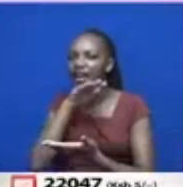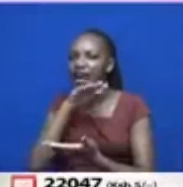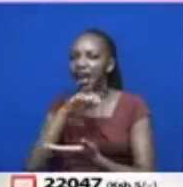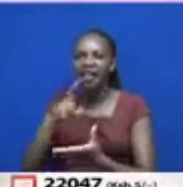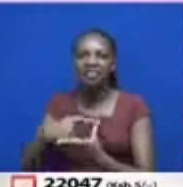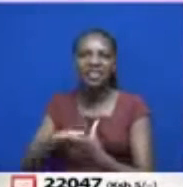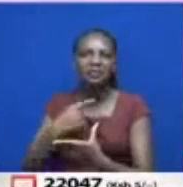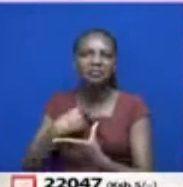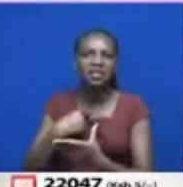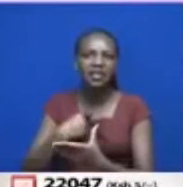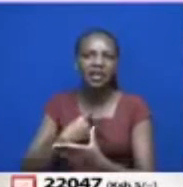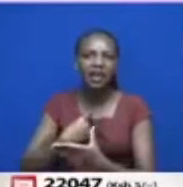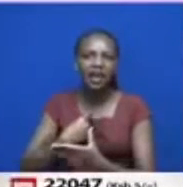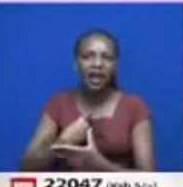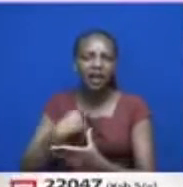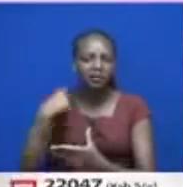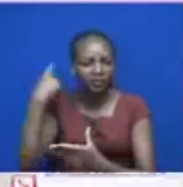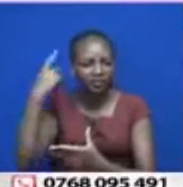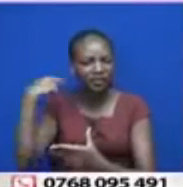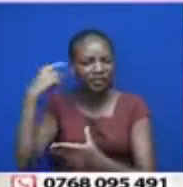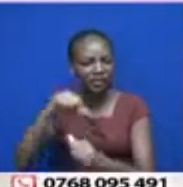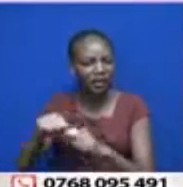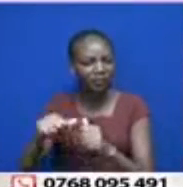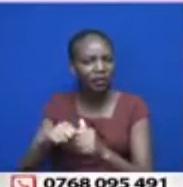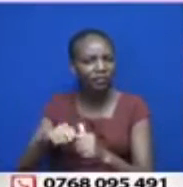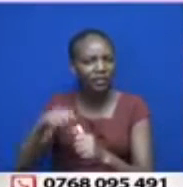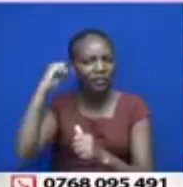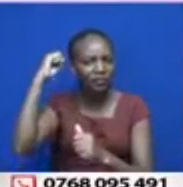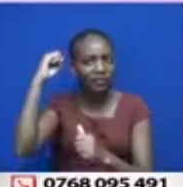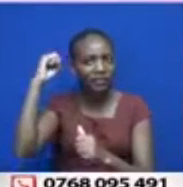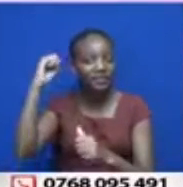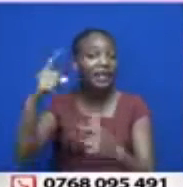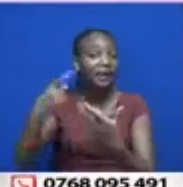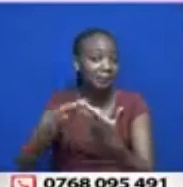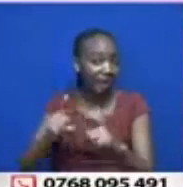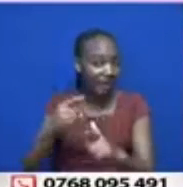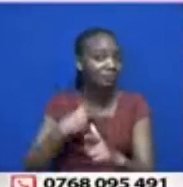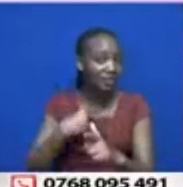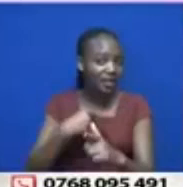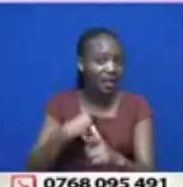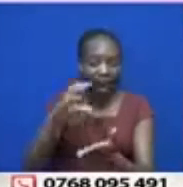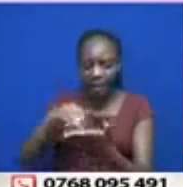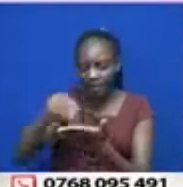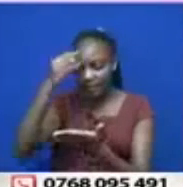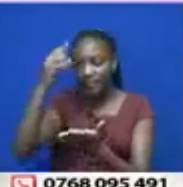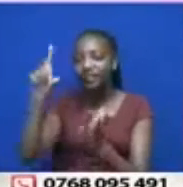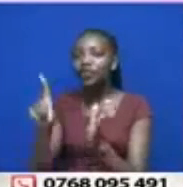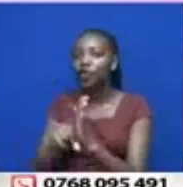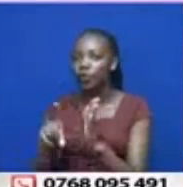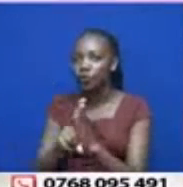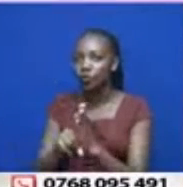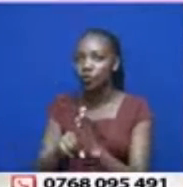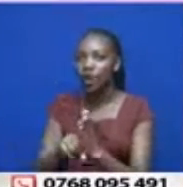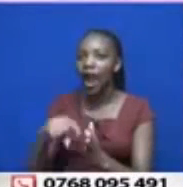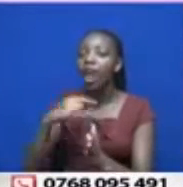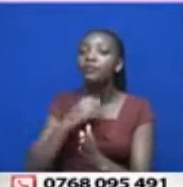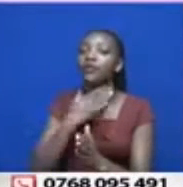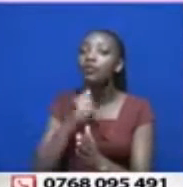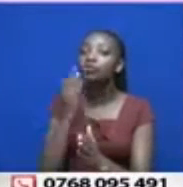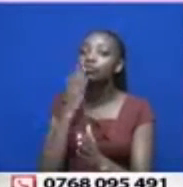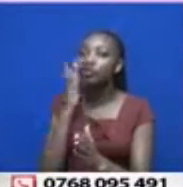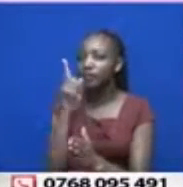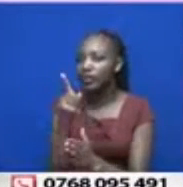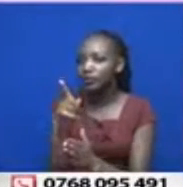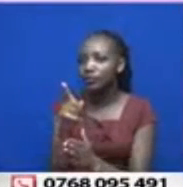political speculation. Mimi maswala nimesomea sheria. Kwa hivyo kama mwanasheria nitakutaka kujibu na zile